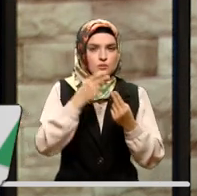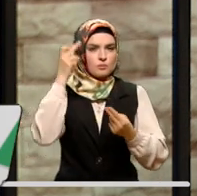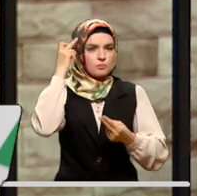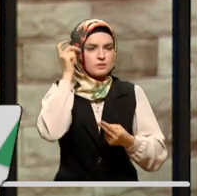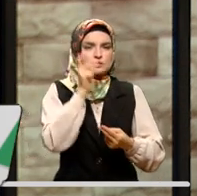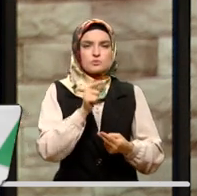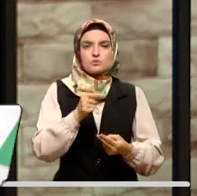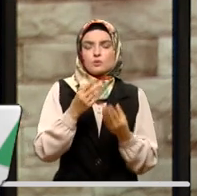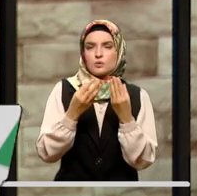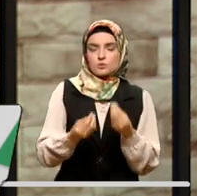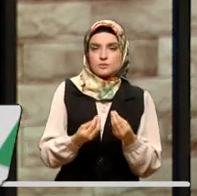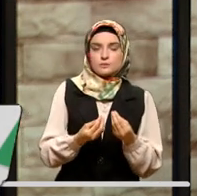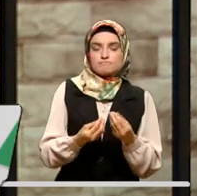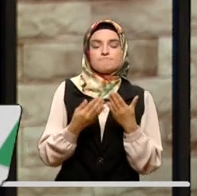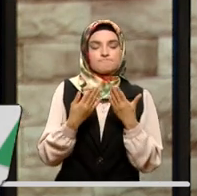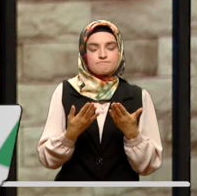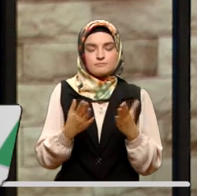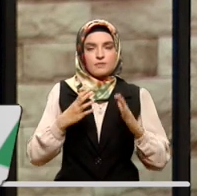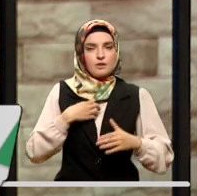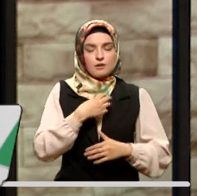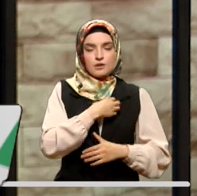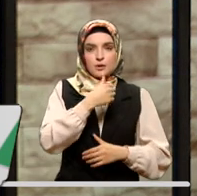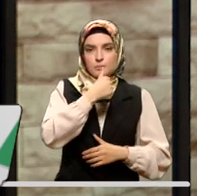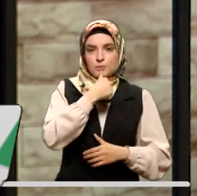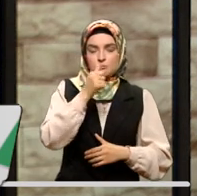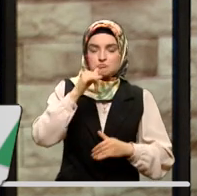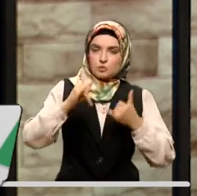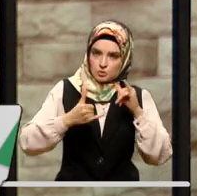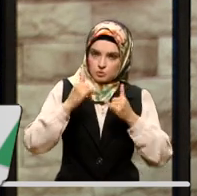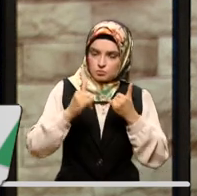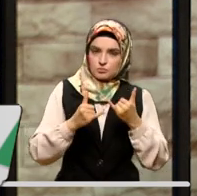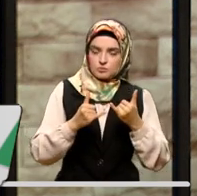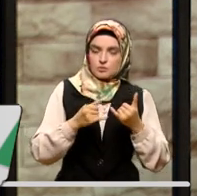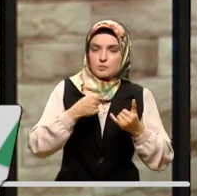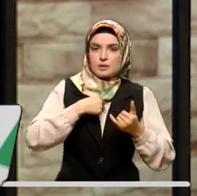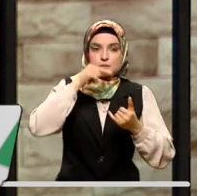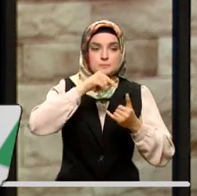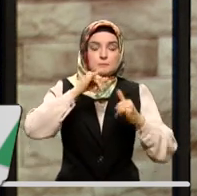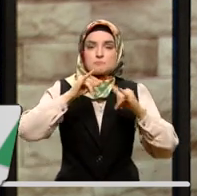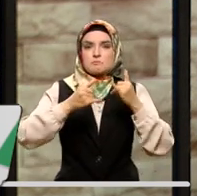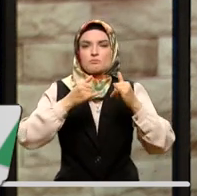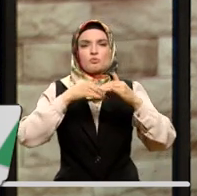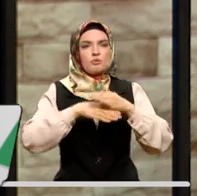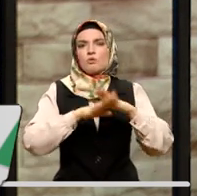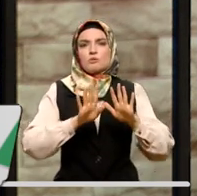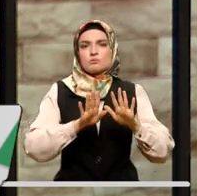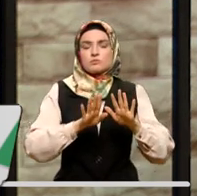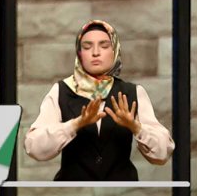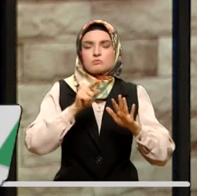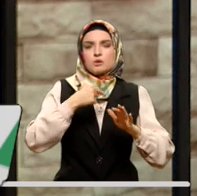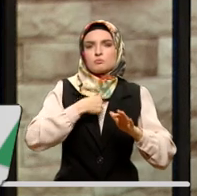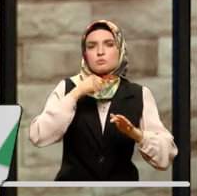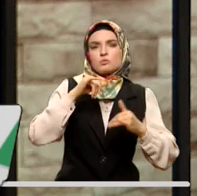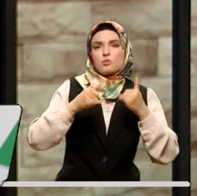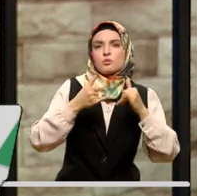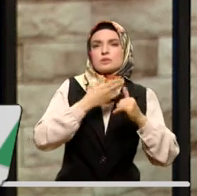bir anlam oluşuyor. Evet annem babam bir oyun oynuyor. Beni de bu oyuna katmıyorlar. O zaman ben bu oyunu